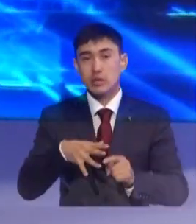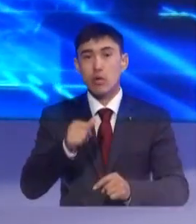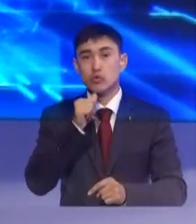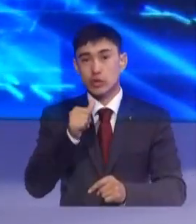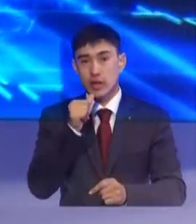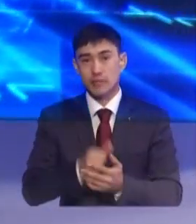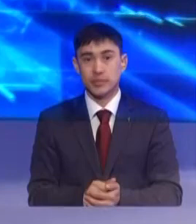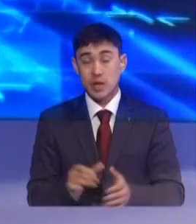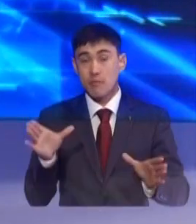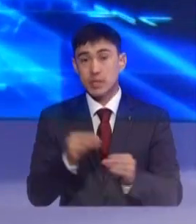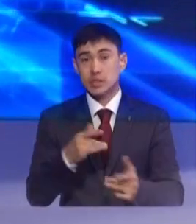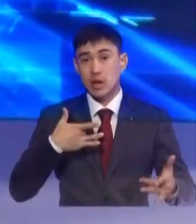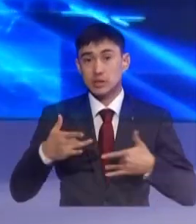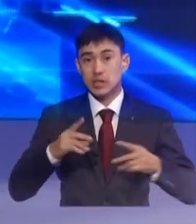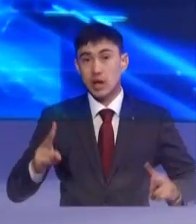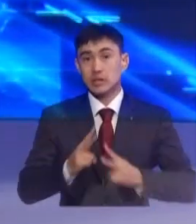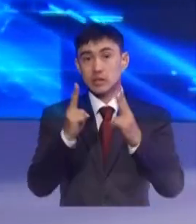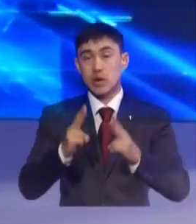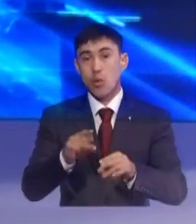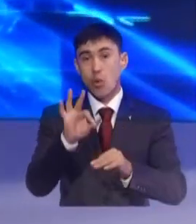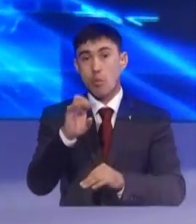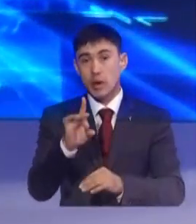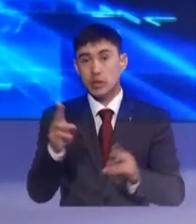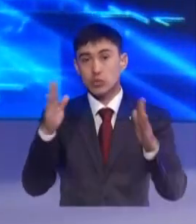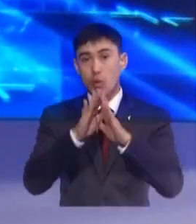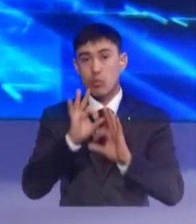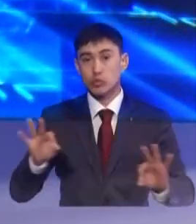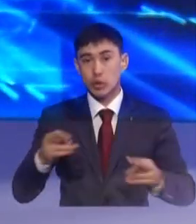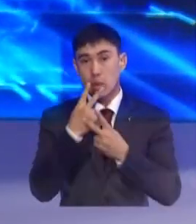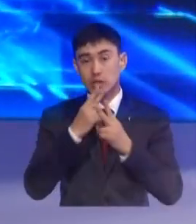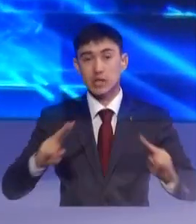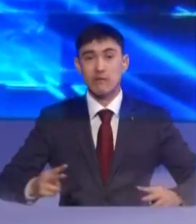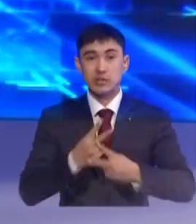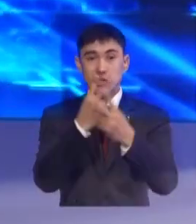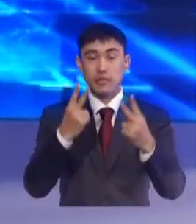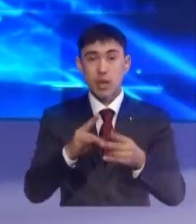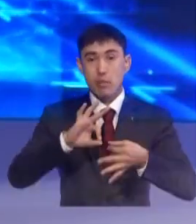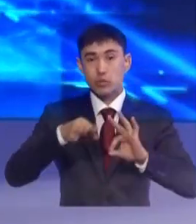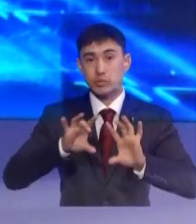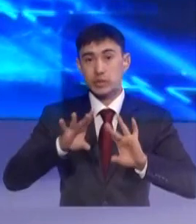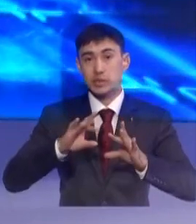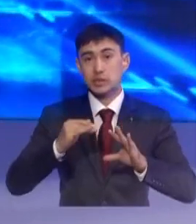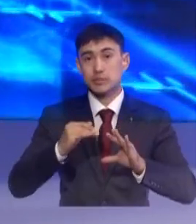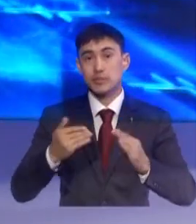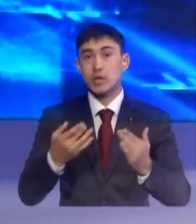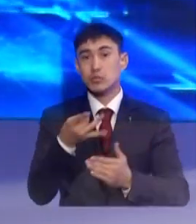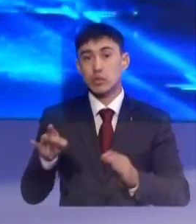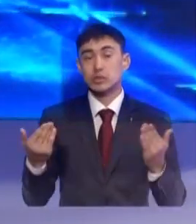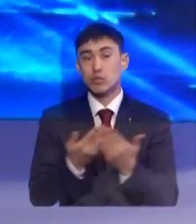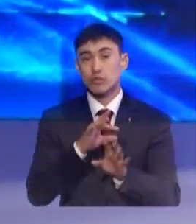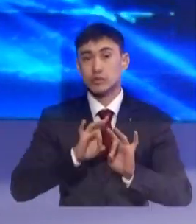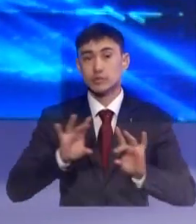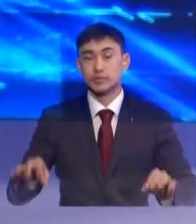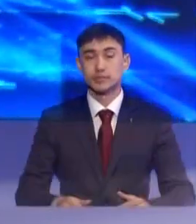нападение в Костанае. Совместный концерт «Астана опера» и «Дома музыки» представили в Астане. Подробности далее в нашем выпуске